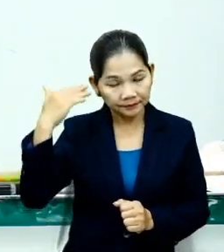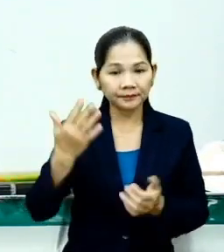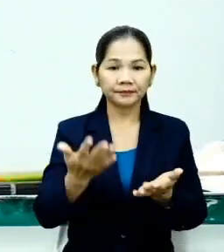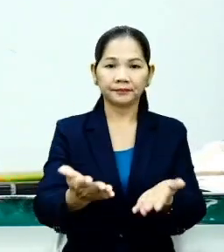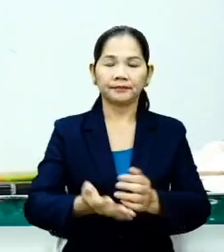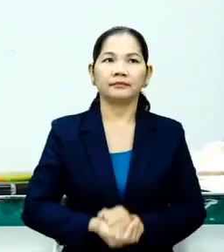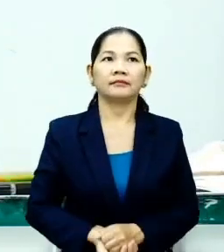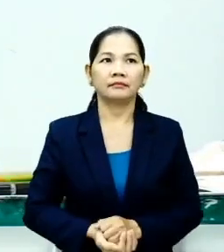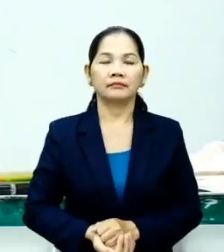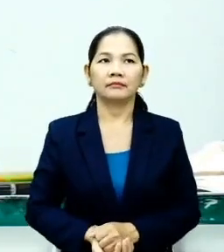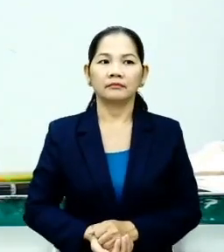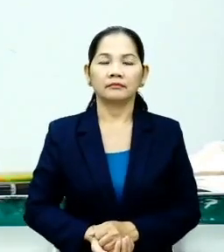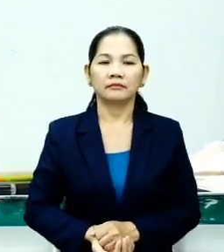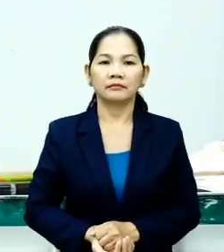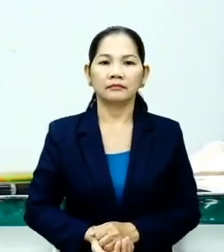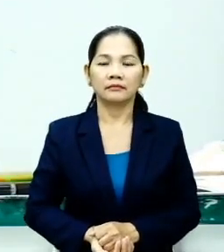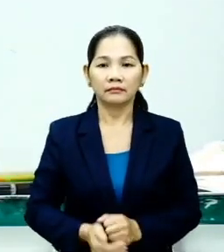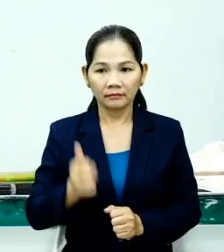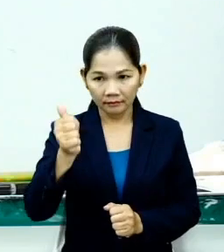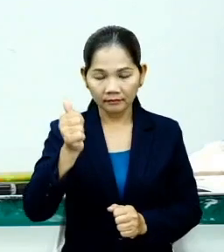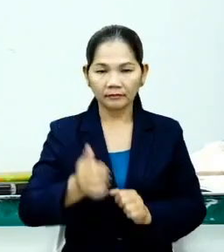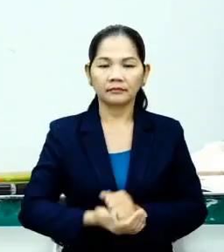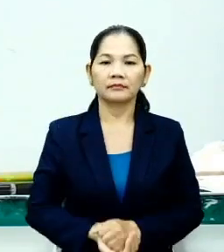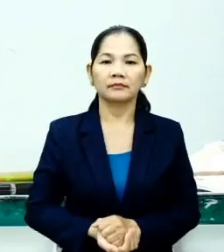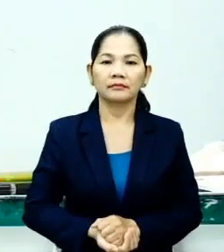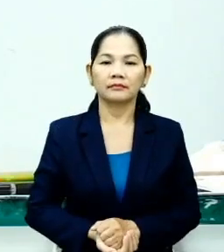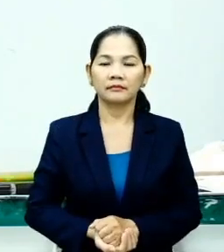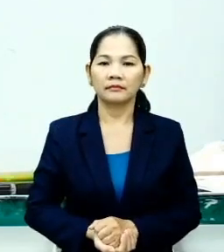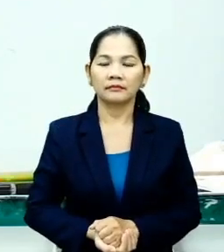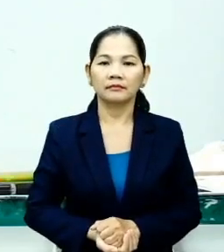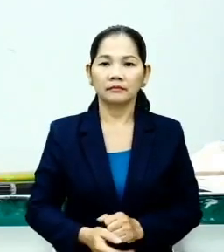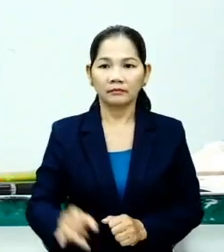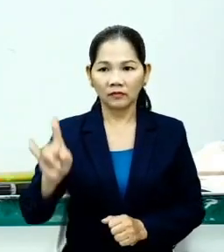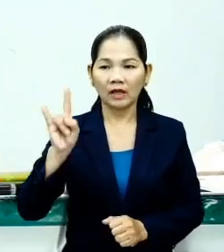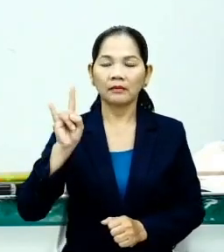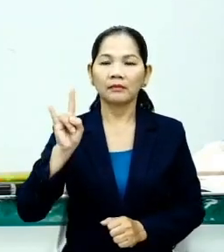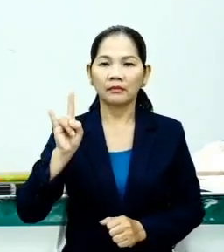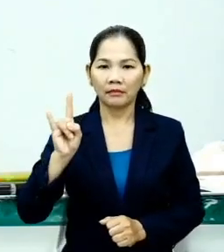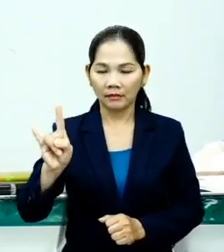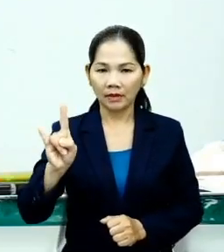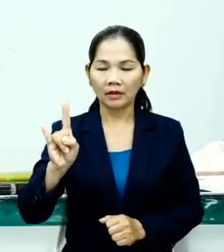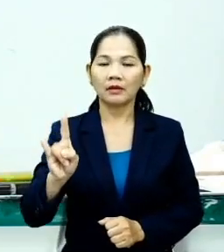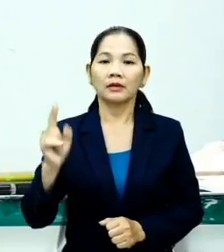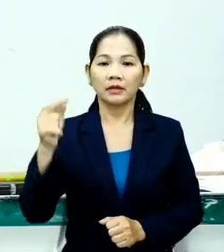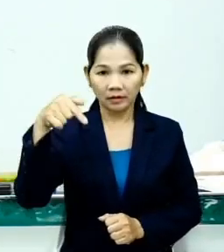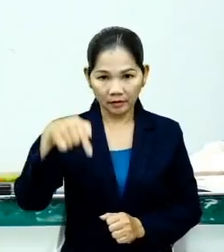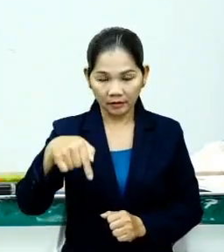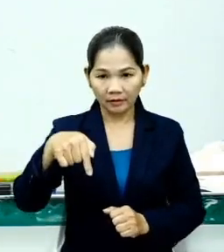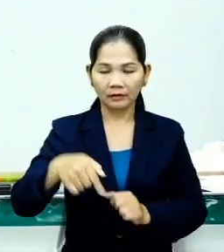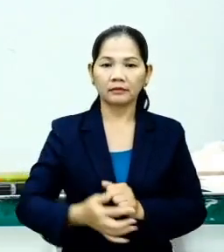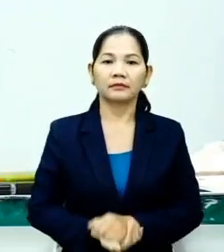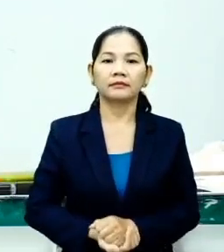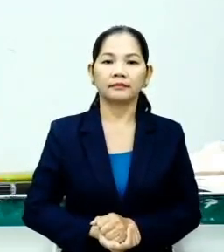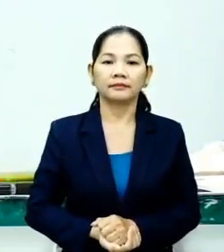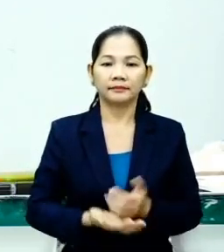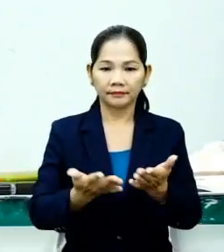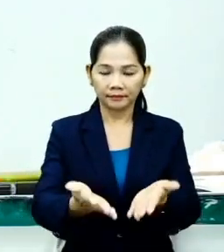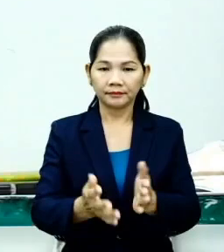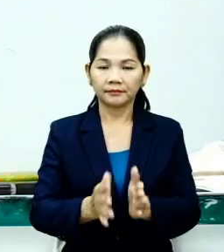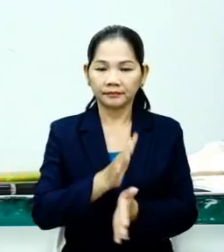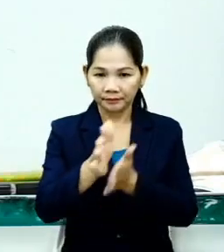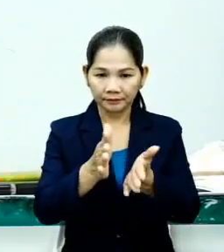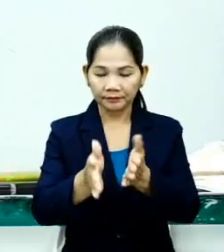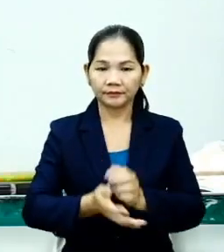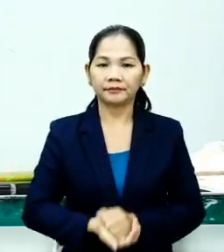ái cha lọ nè con cha mừng nghĩa miên số đám mừng ngầu cha là con mơ mà rụp